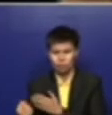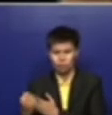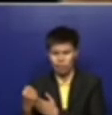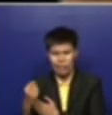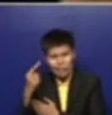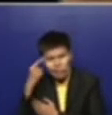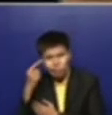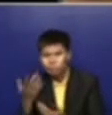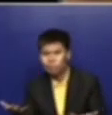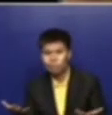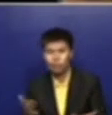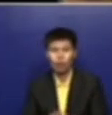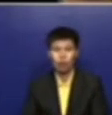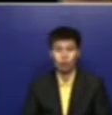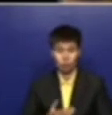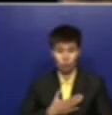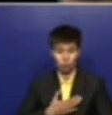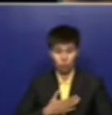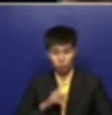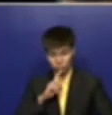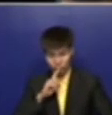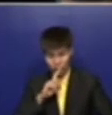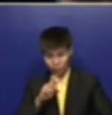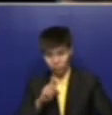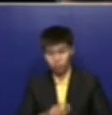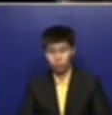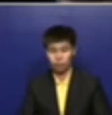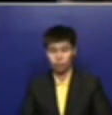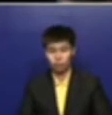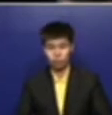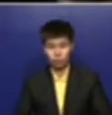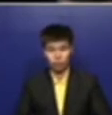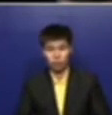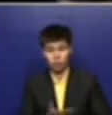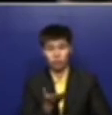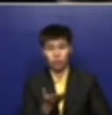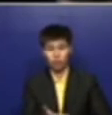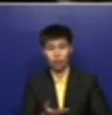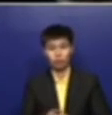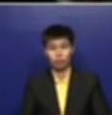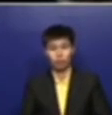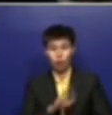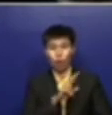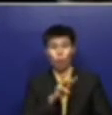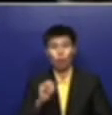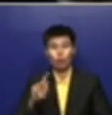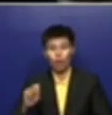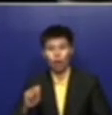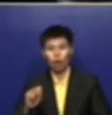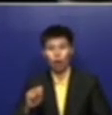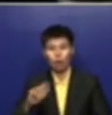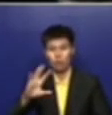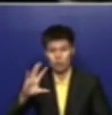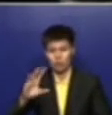ผมจึงมีคำถามไปยังท่านรัฐมนตรีชัยชาญด้วยความเคารพครับว่า